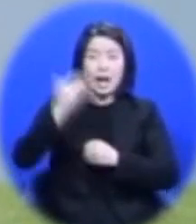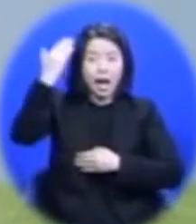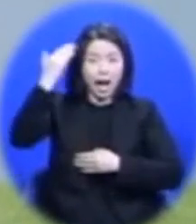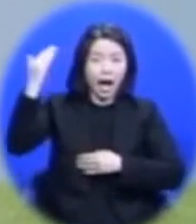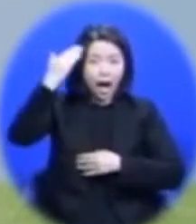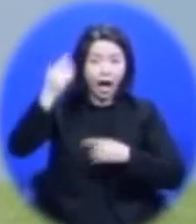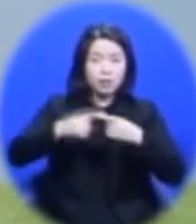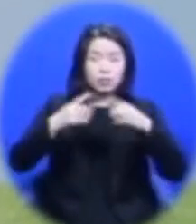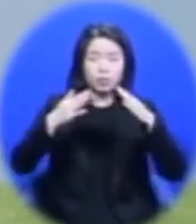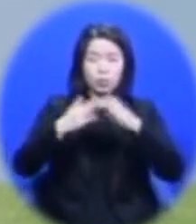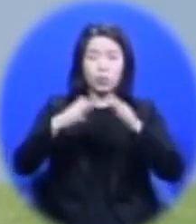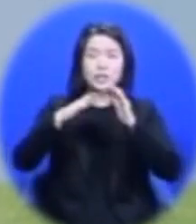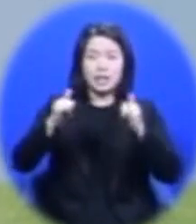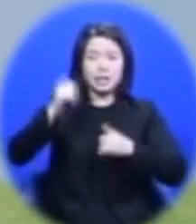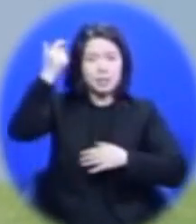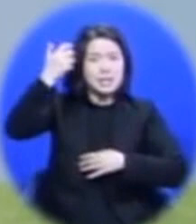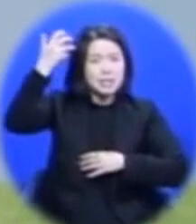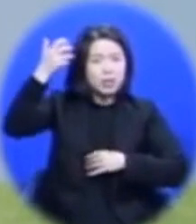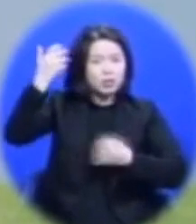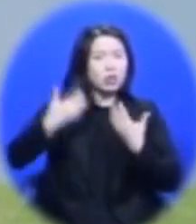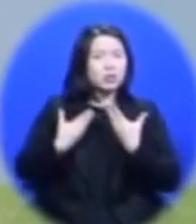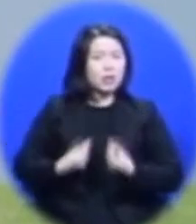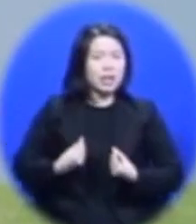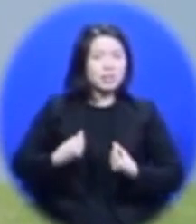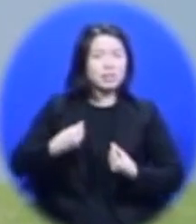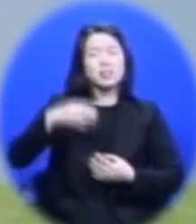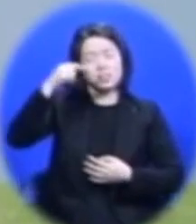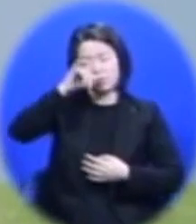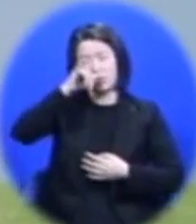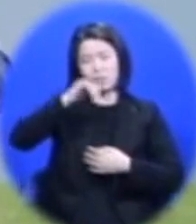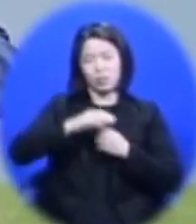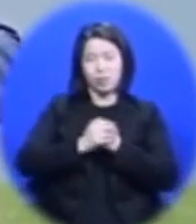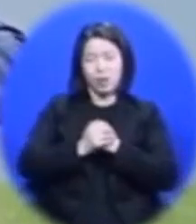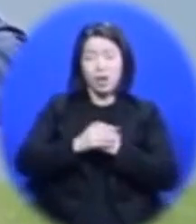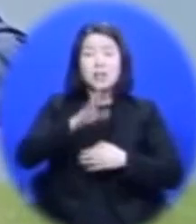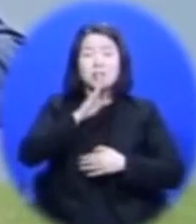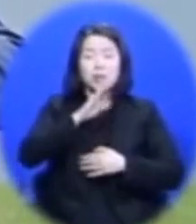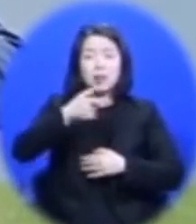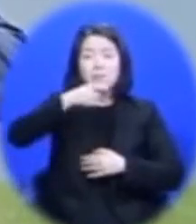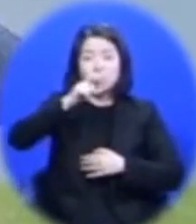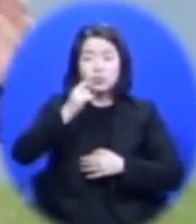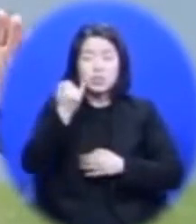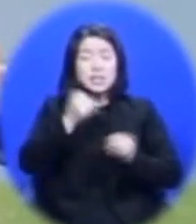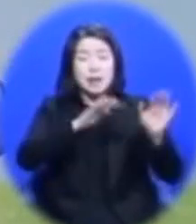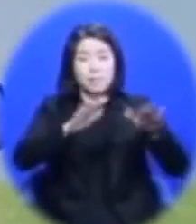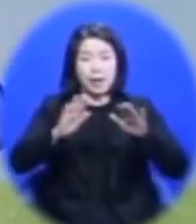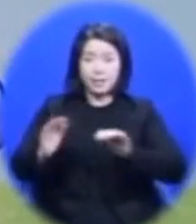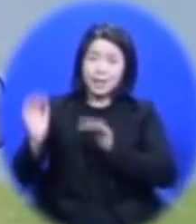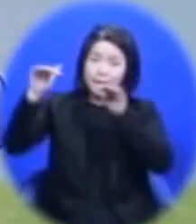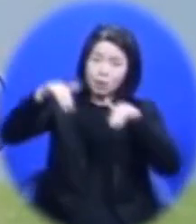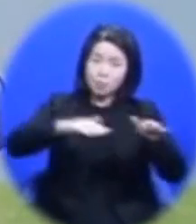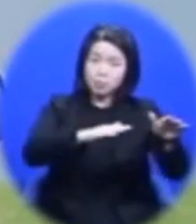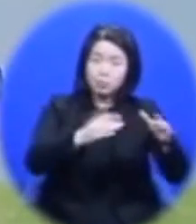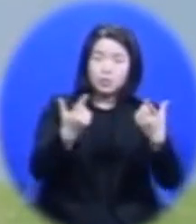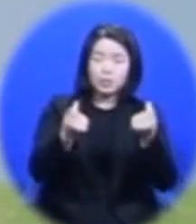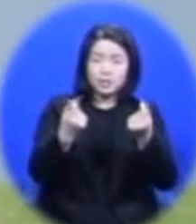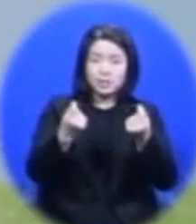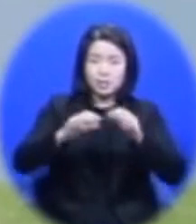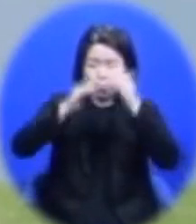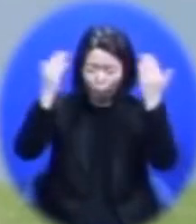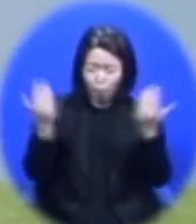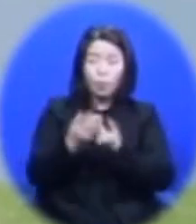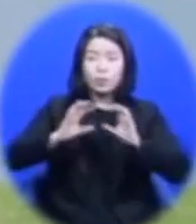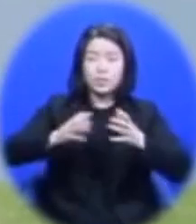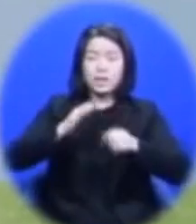교회 교인들의 영적인 좌절감이 있습니다. 정말 물이 바다 덮은 같이 온 세상에 하나님의